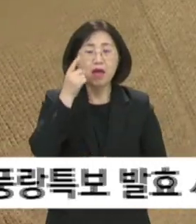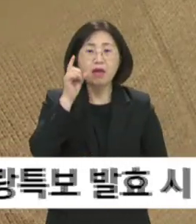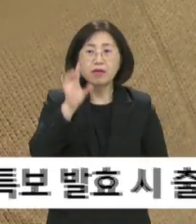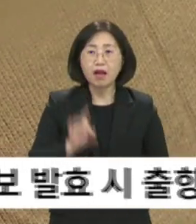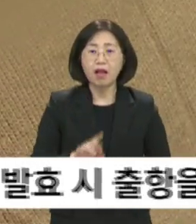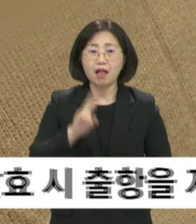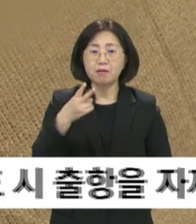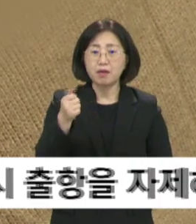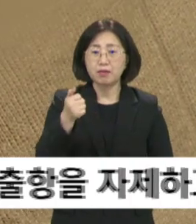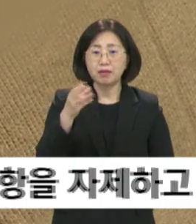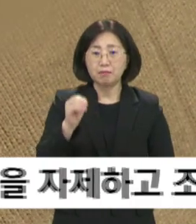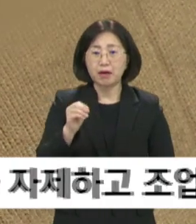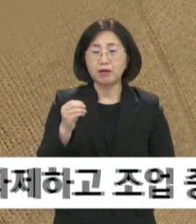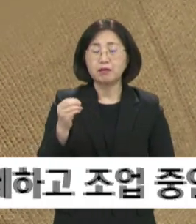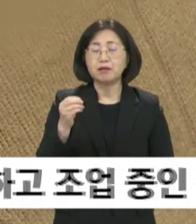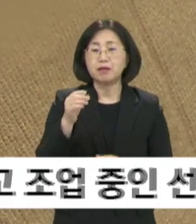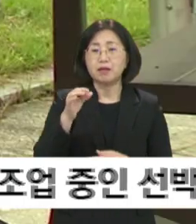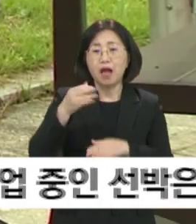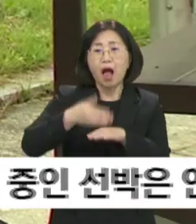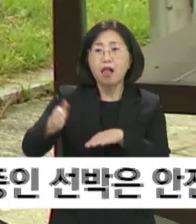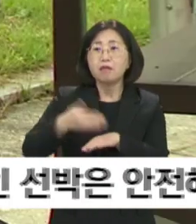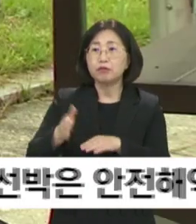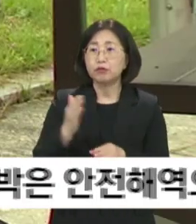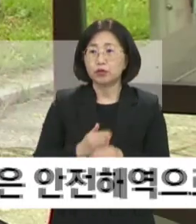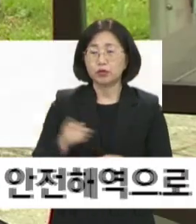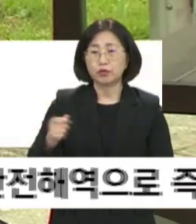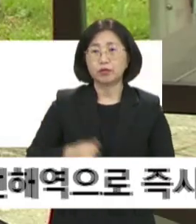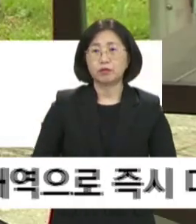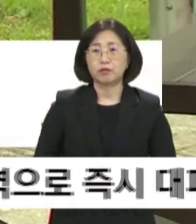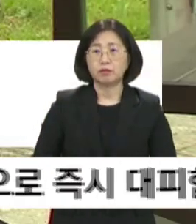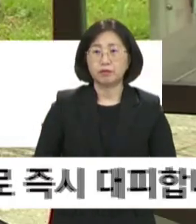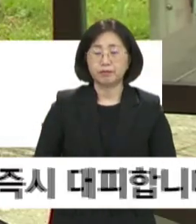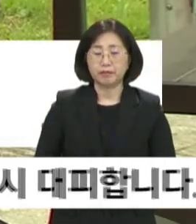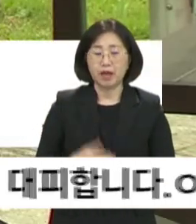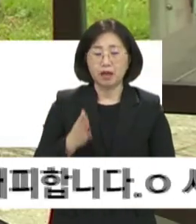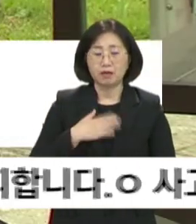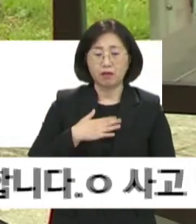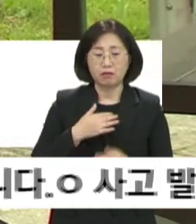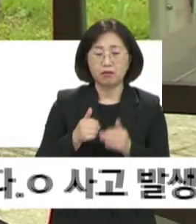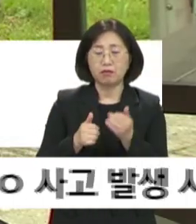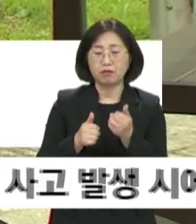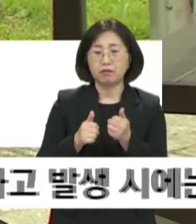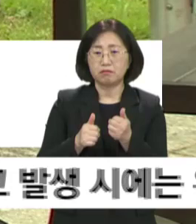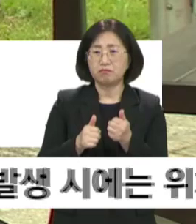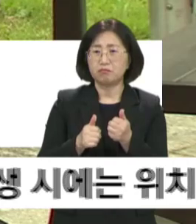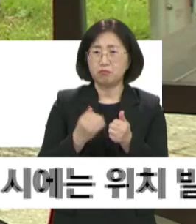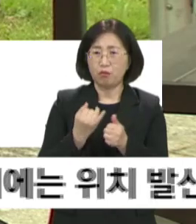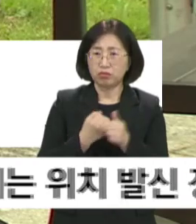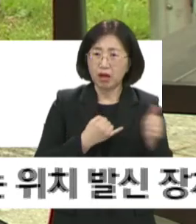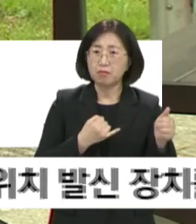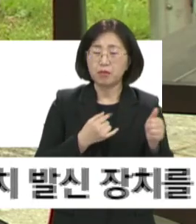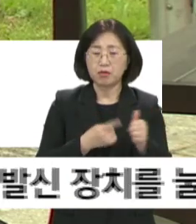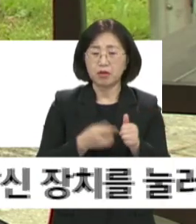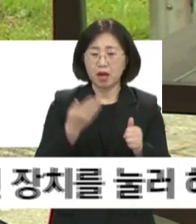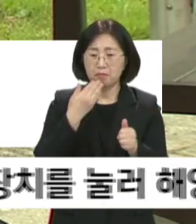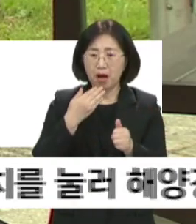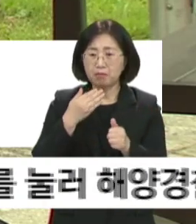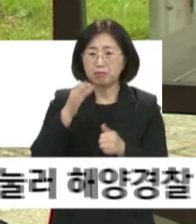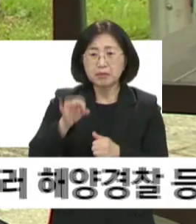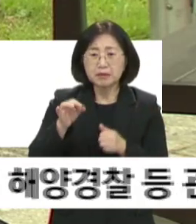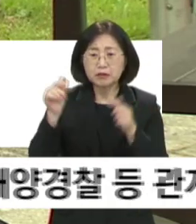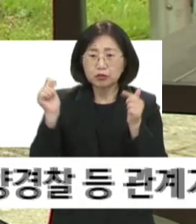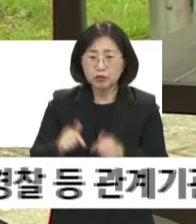빚 갚는 데 쓰고 있습니다. 저나 남편도 밥 먹는 거 계속 이제 줄여가면서라도 아기한테라도 뭐 먹을